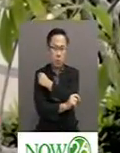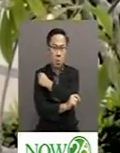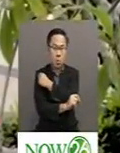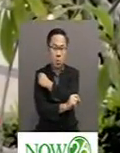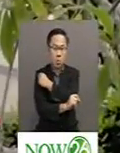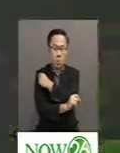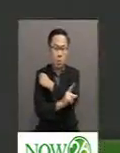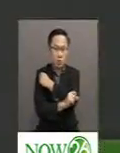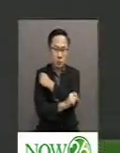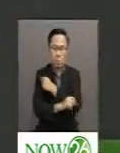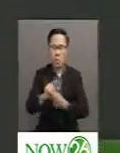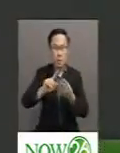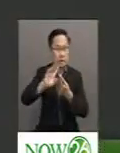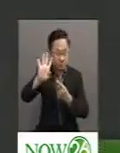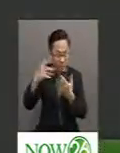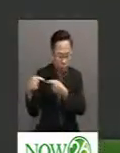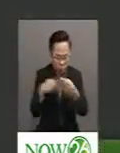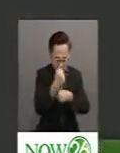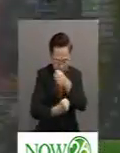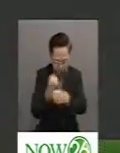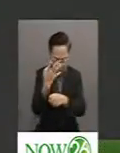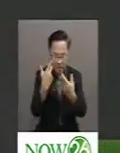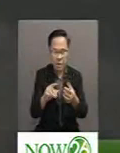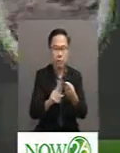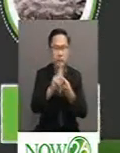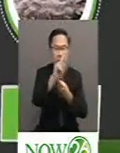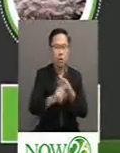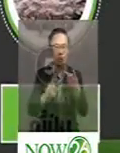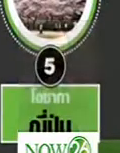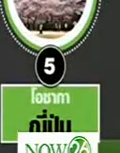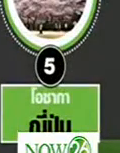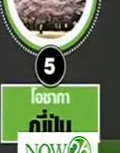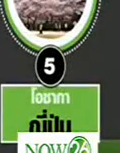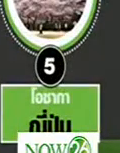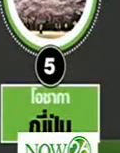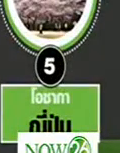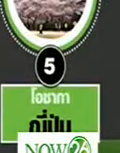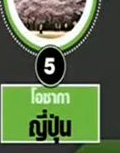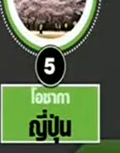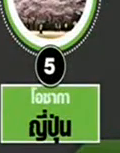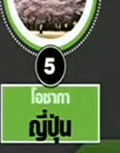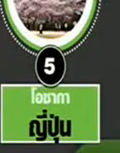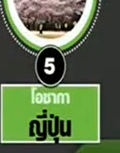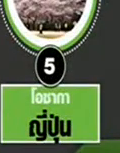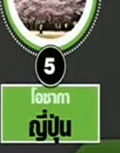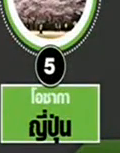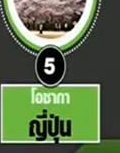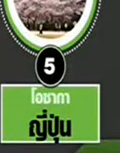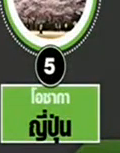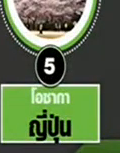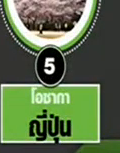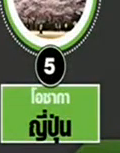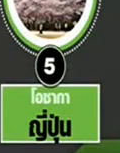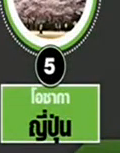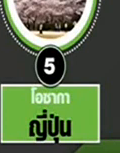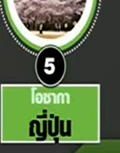มาแล้ว4ปีไม่มีใครโค่นแชมป์เขาได้จริงๆค่ะตามมาด้วยฮ่องกงนะคะซูริกที่สวิตเซอร์แลนด์ญี่ปุ่นค่ะที่โตเกียว